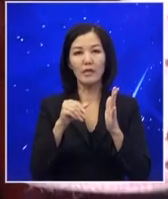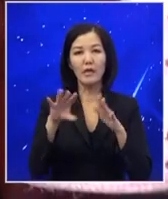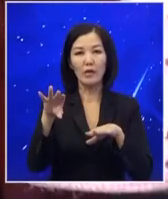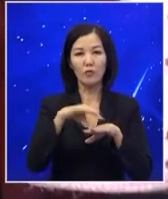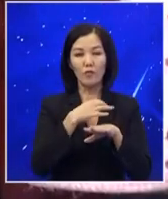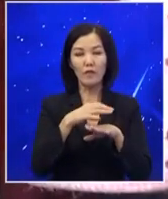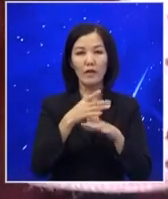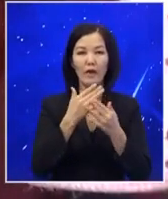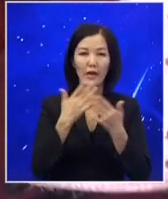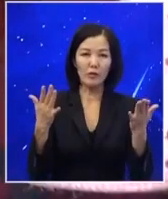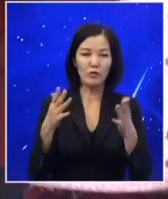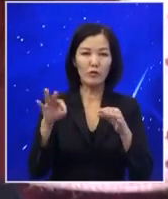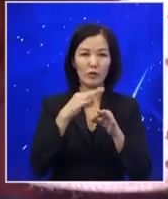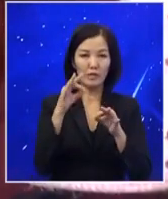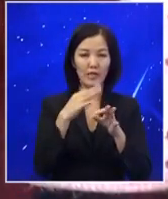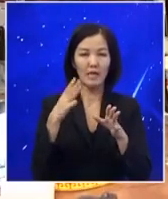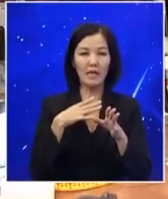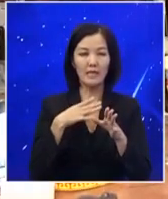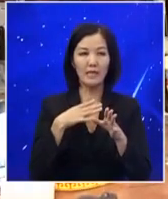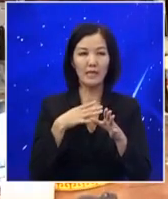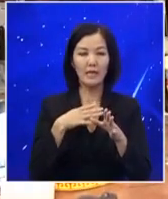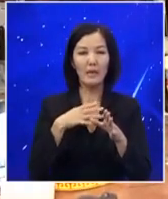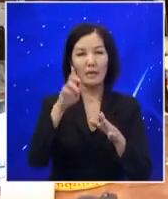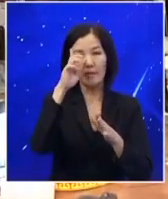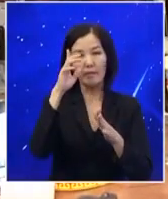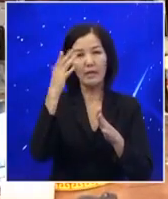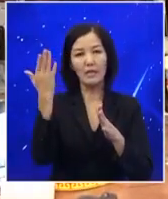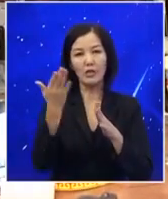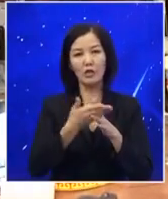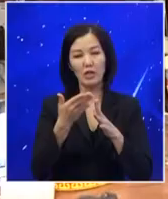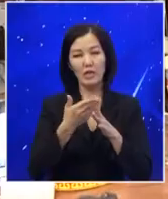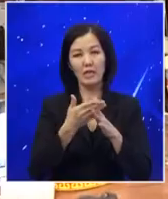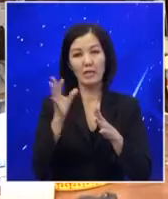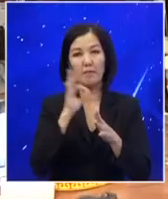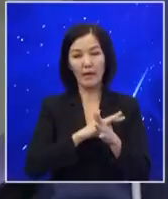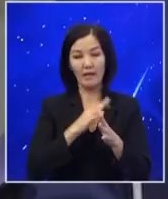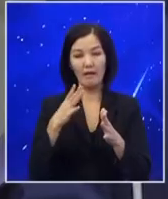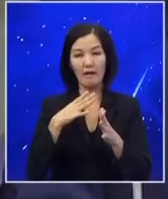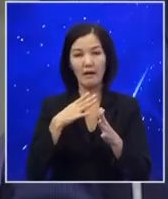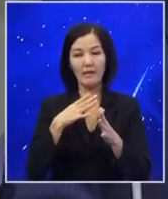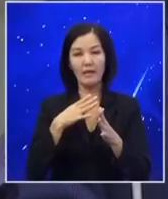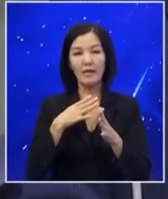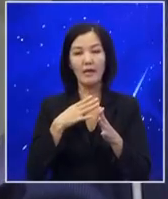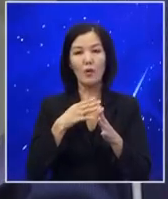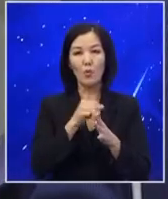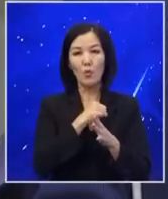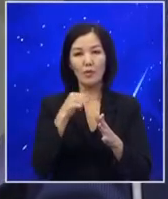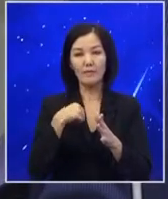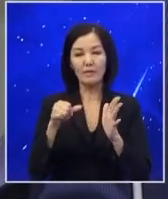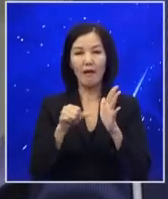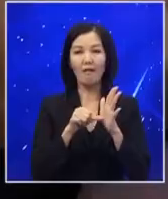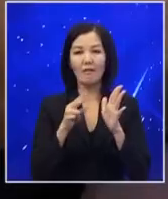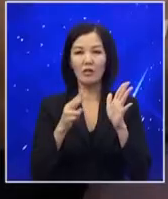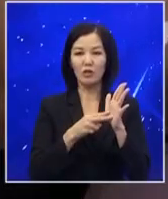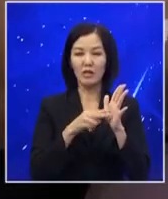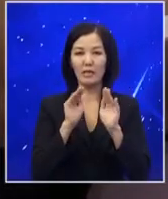палатасы арқылы оқыпты. Сәйкесінше мемлекеттік жеңілдікті ол да пайдаланған. Оның айтуынша тек өз емес, 6-7 шәкірті